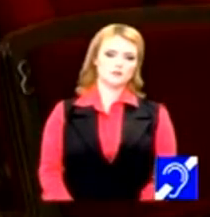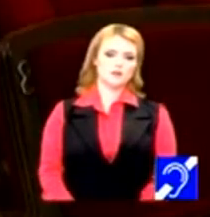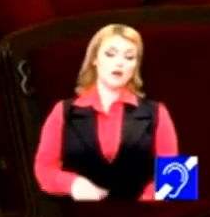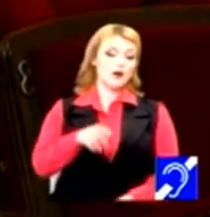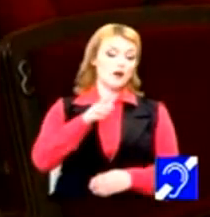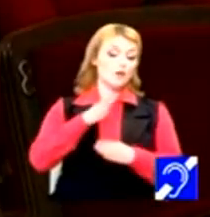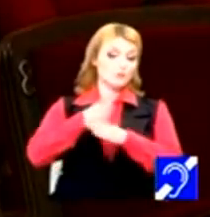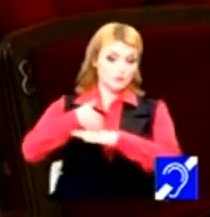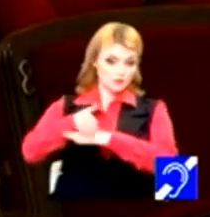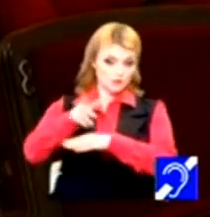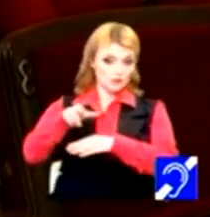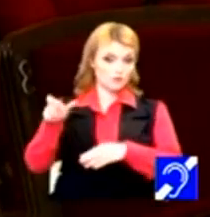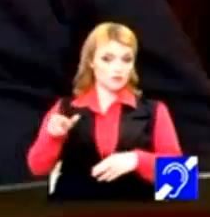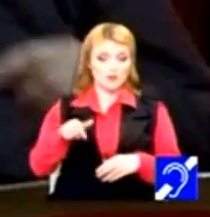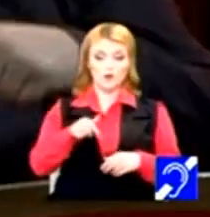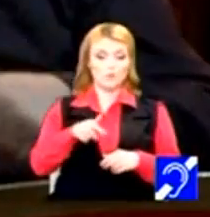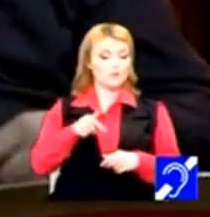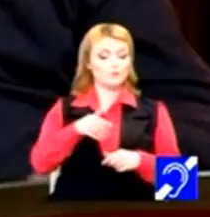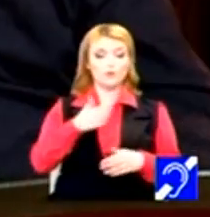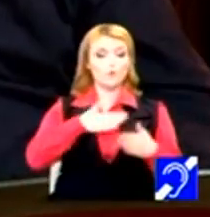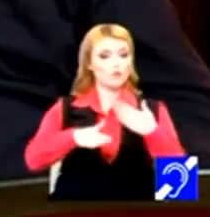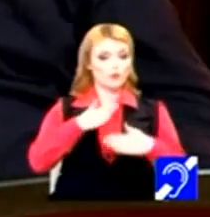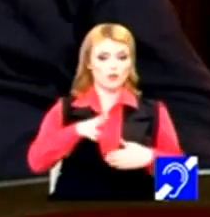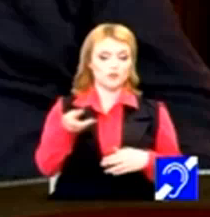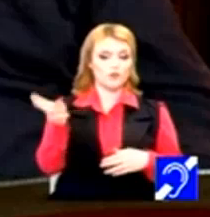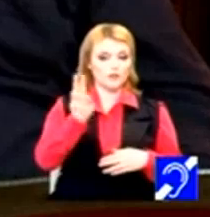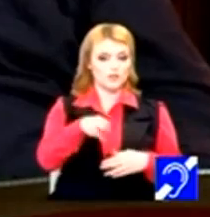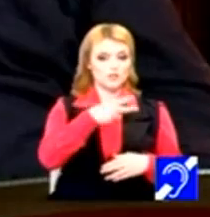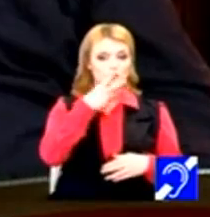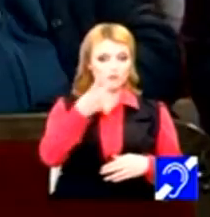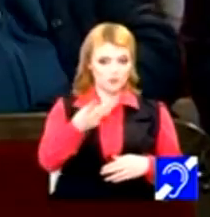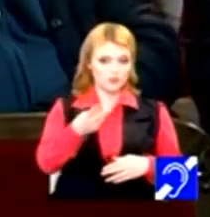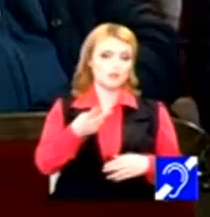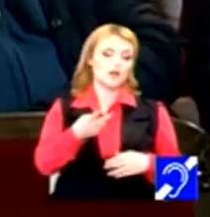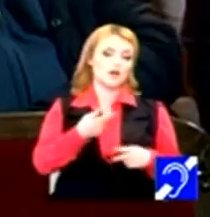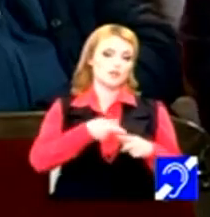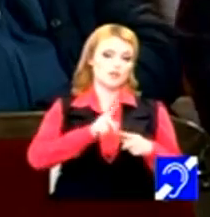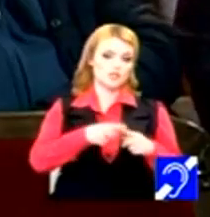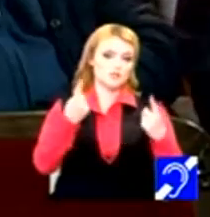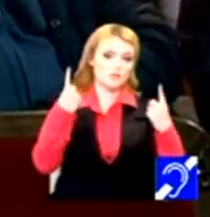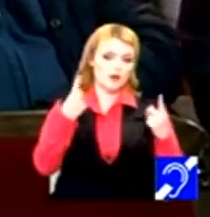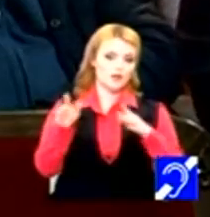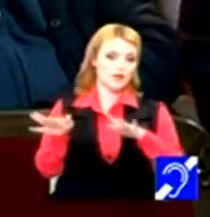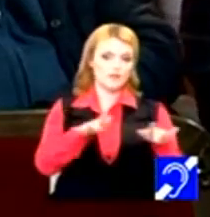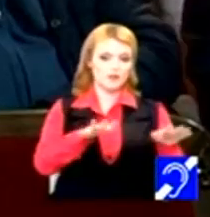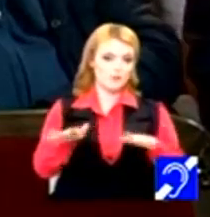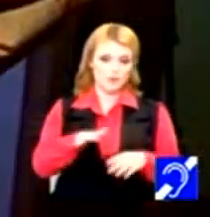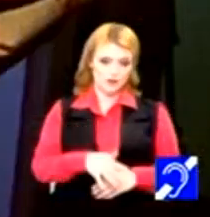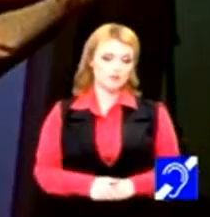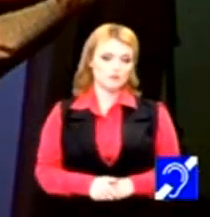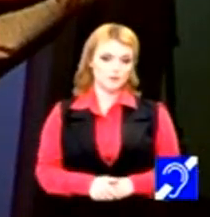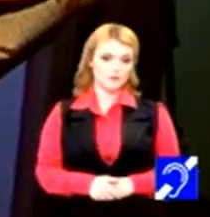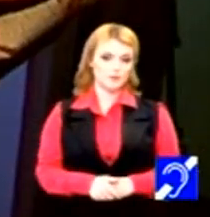Spectatorii spun că au participat cu mari emoții și cu bucurie la evenimentul dedicat marelui poet al neamului românesc. Suntem plini de